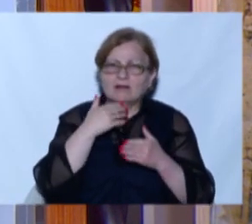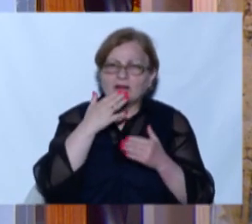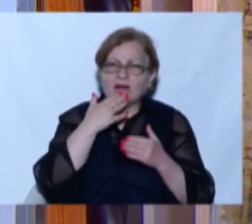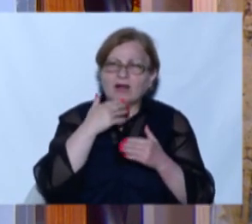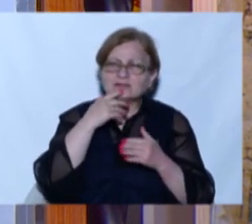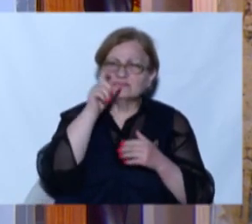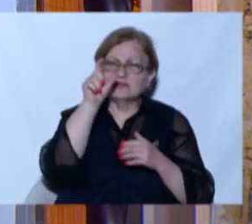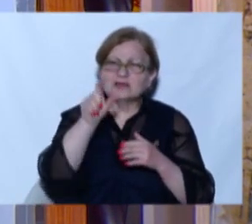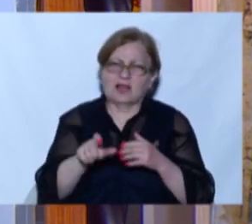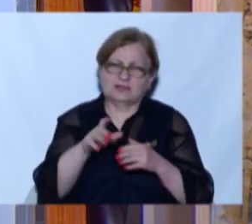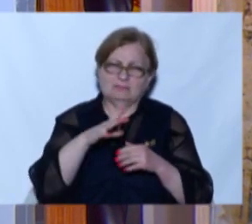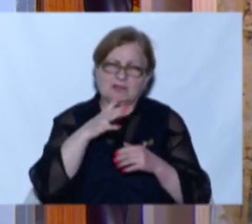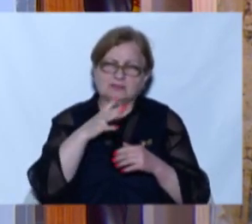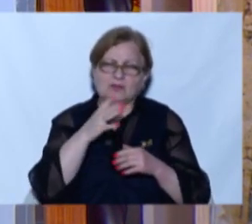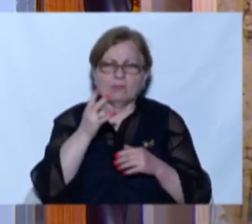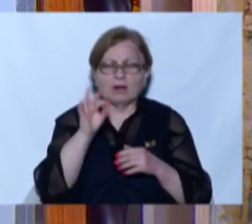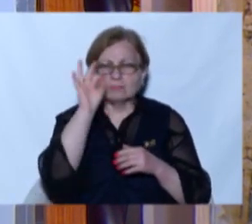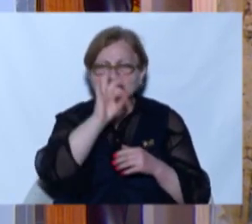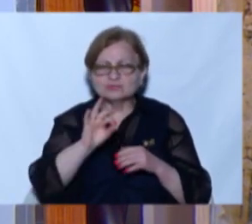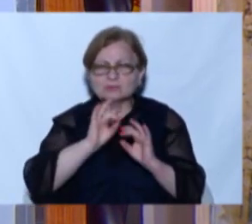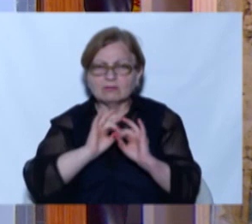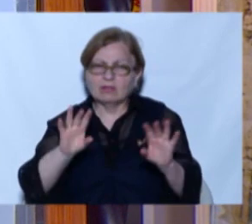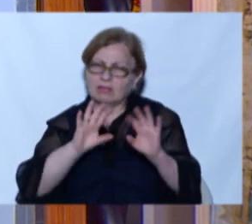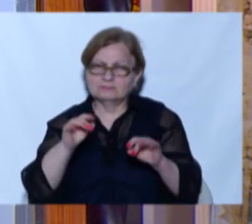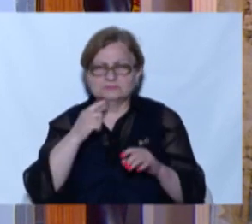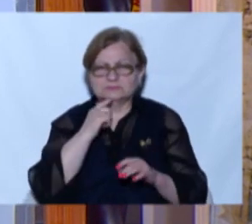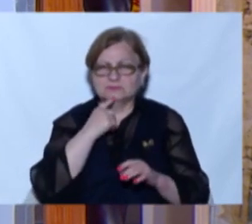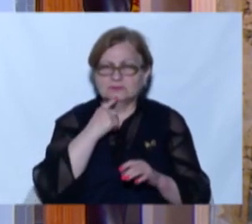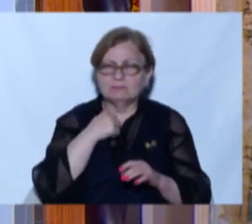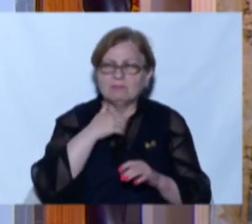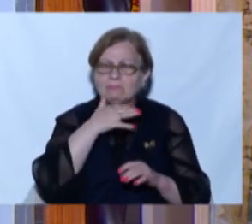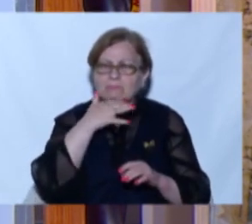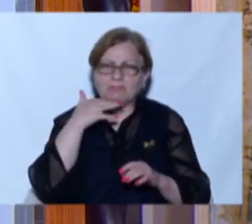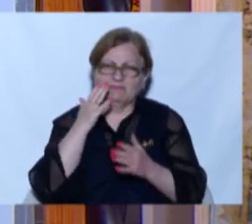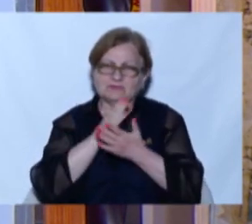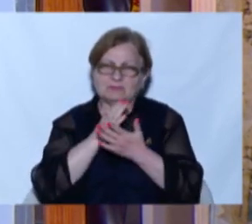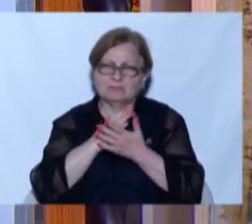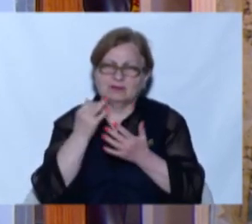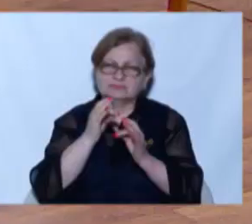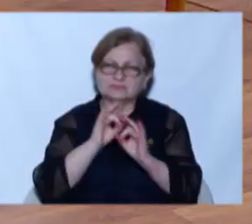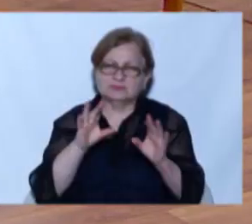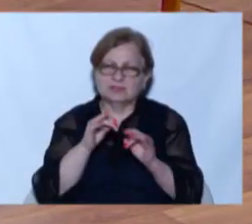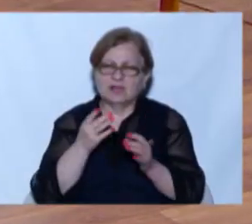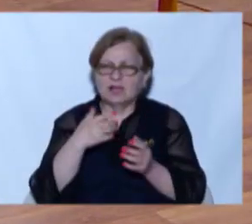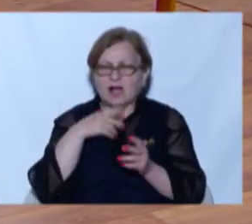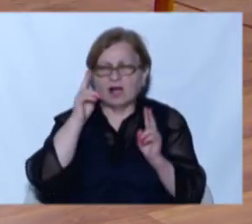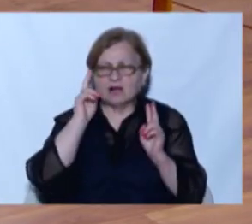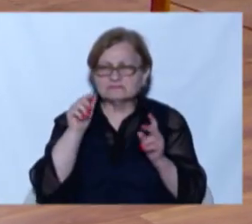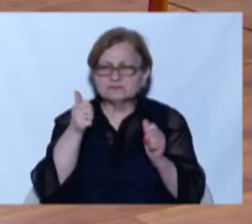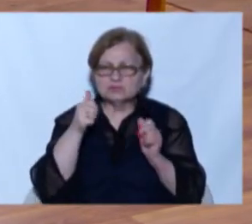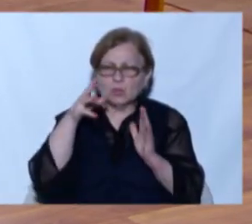ძნელი იქნებოდა ლაპარაკი. იმიტომ რომ ძალიან ბევრი მაქვს სათქმელი და არ ვიცი რანაირად ჩავტიო ერთ